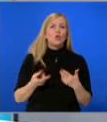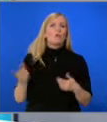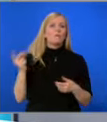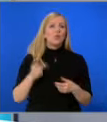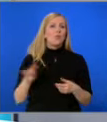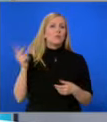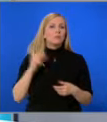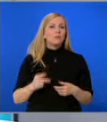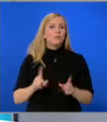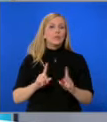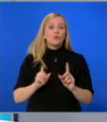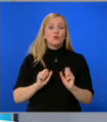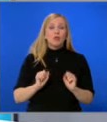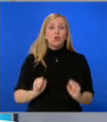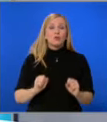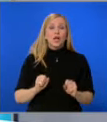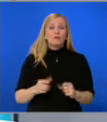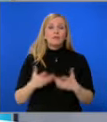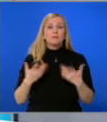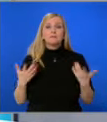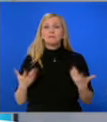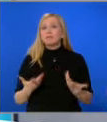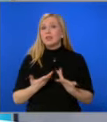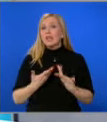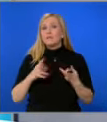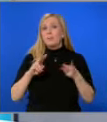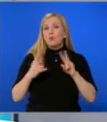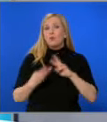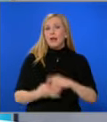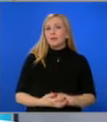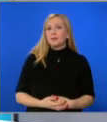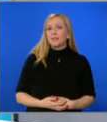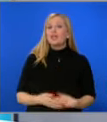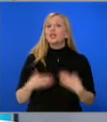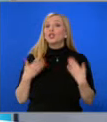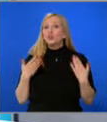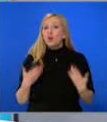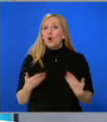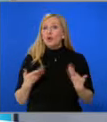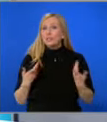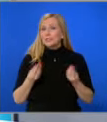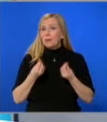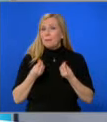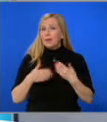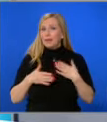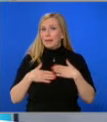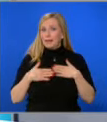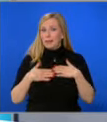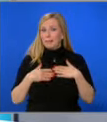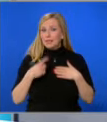го повтаряш, няма как да очакваш или е много глупо да очакваш някаква промяна. Тоест, пари